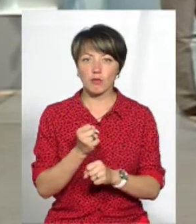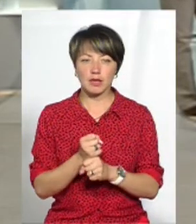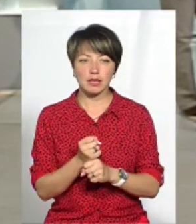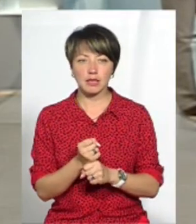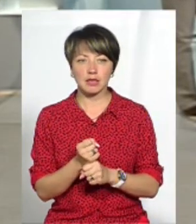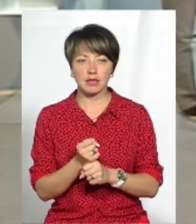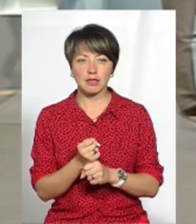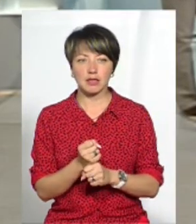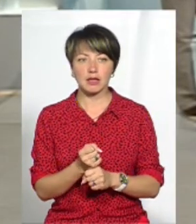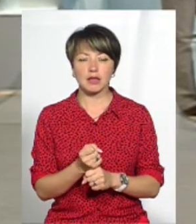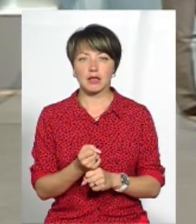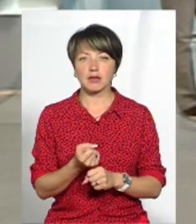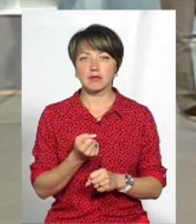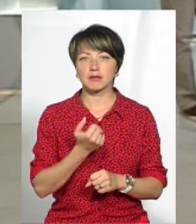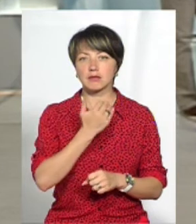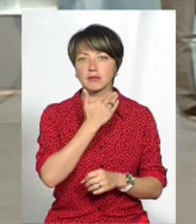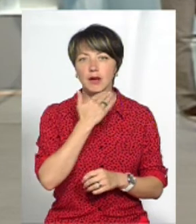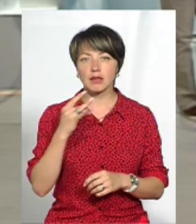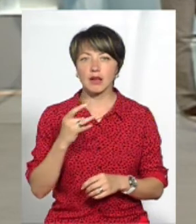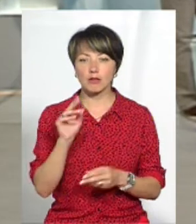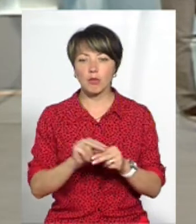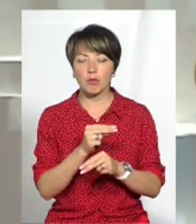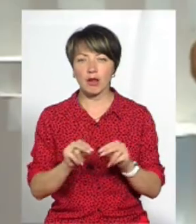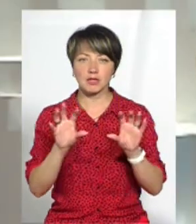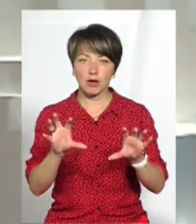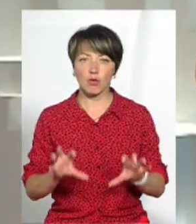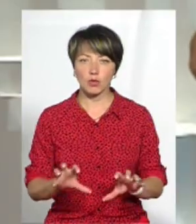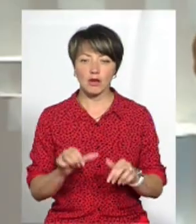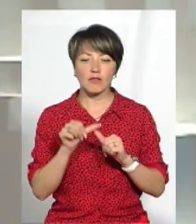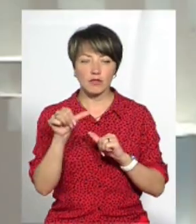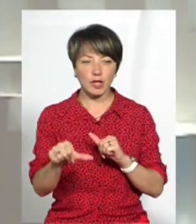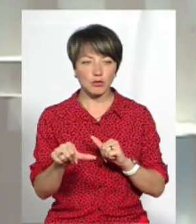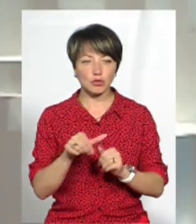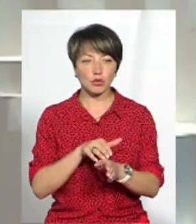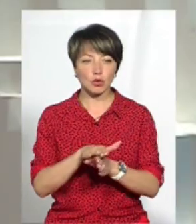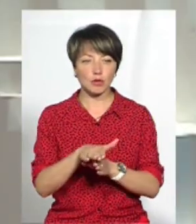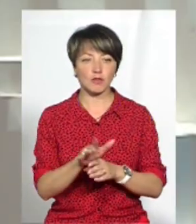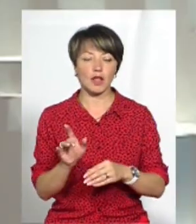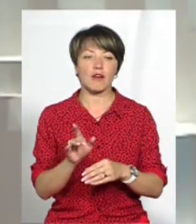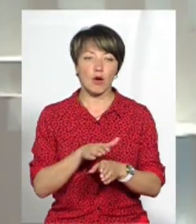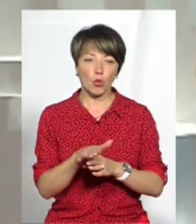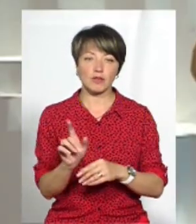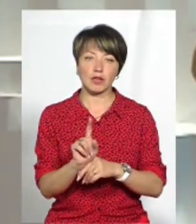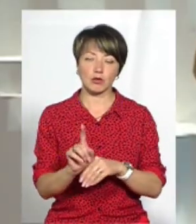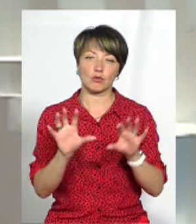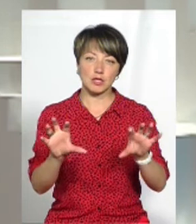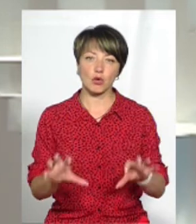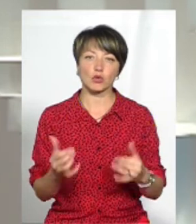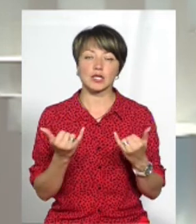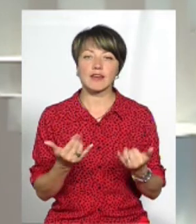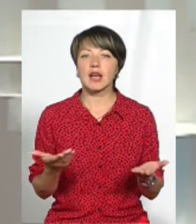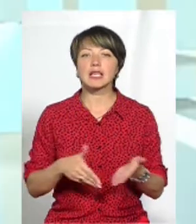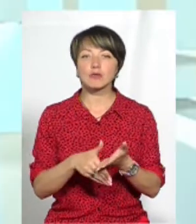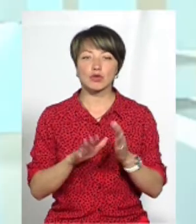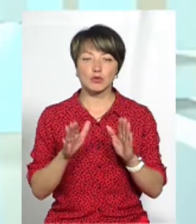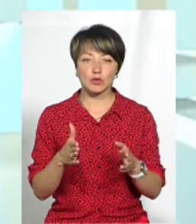там безчисельні там поправки в закони, виключно дотримуватись норми закону. Сьогодні... Який